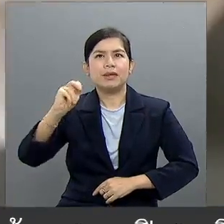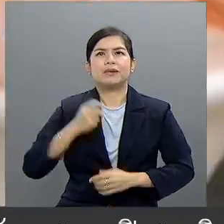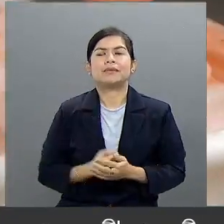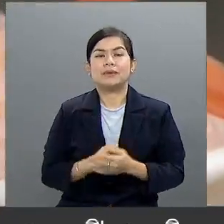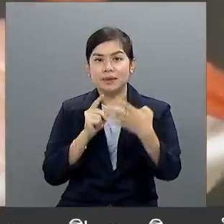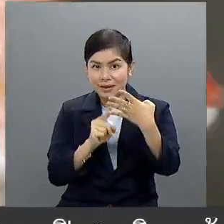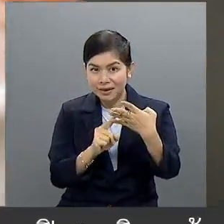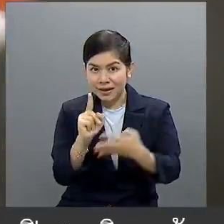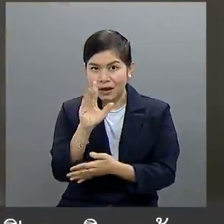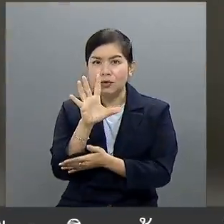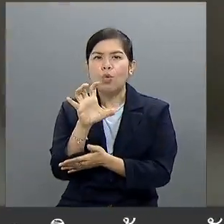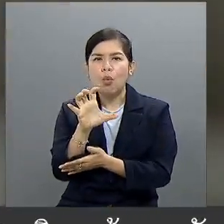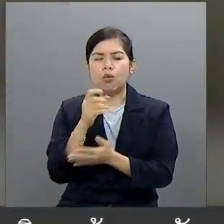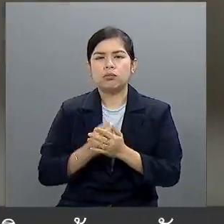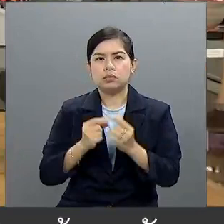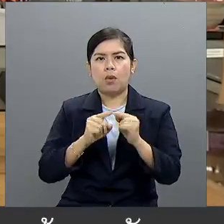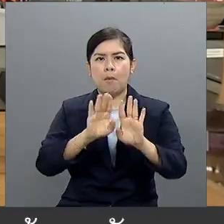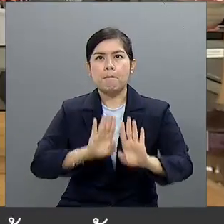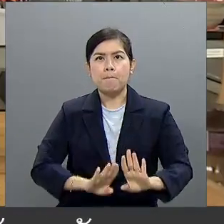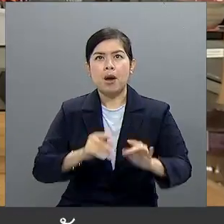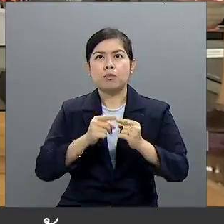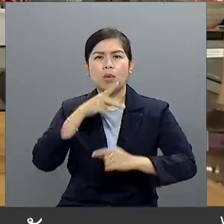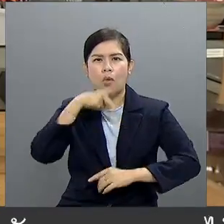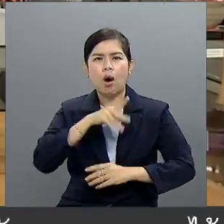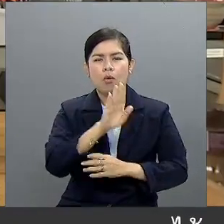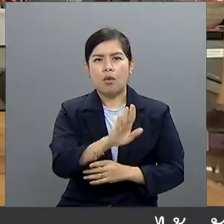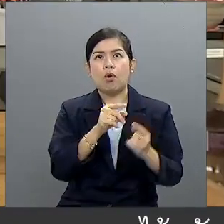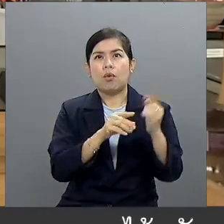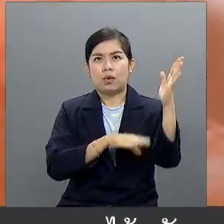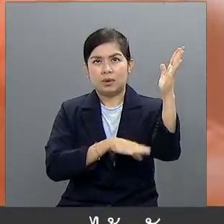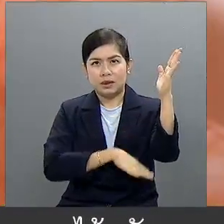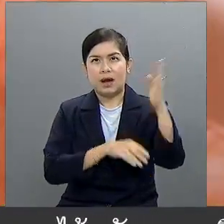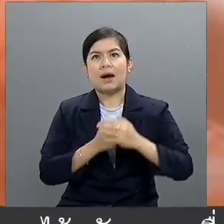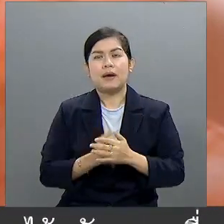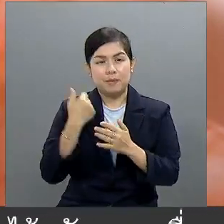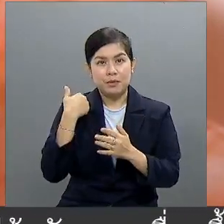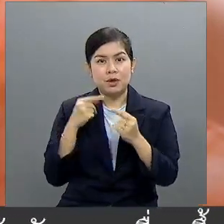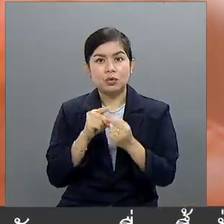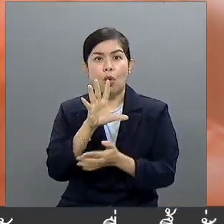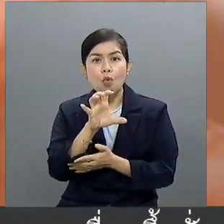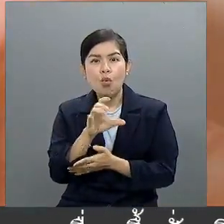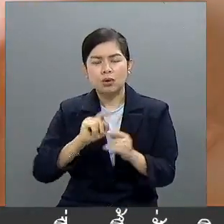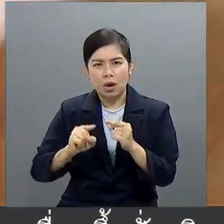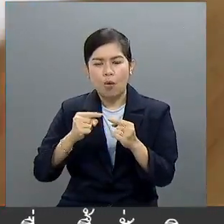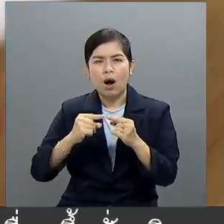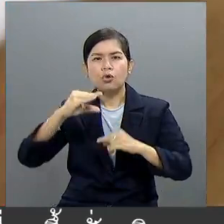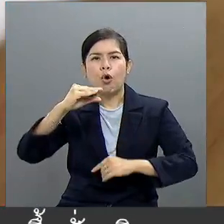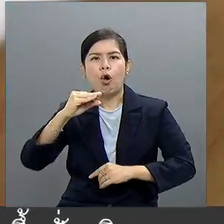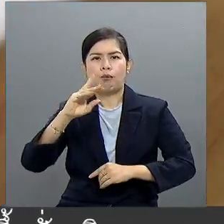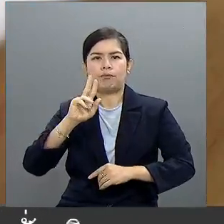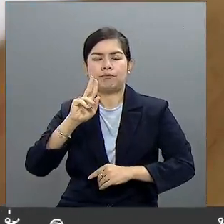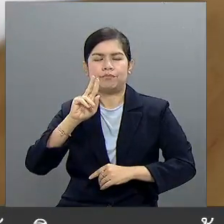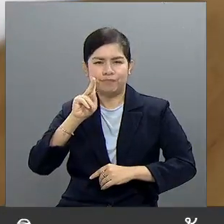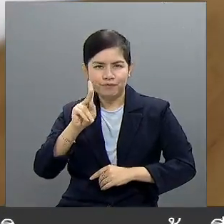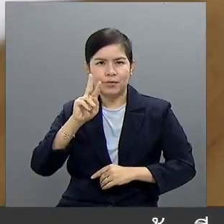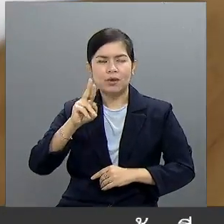สูตรดั้งเดิมซึ่งอร่อยมากๆของชาวใต้นะคะเขาใช้กุ้งเหมือนกันค่ะแต่เป็นกุ้งกรอบค่ะอร่อยมากจริงๆแต่ว่าพี่แววก็อย